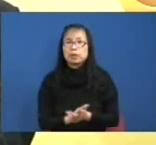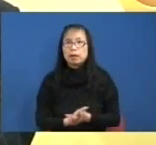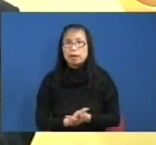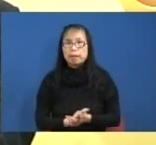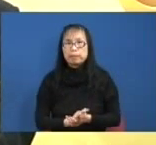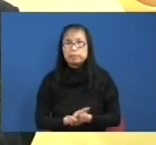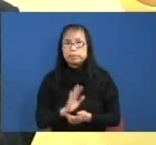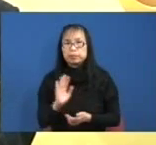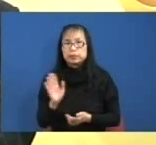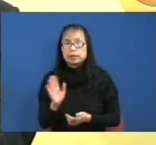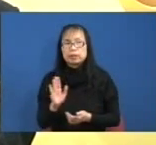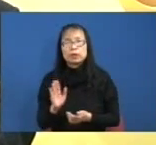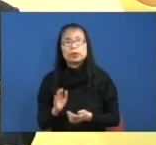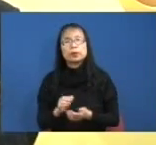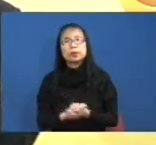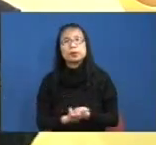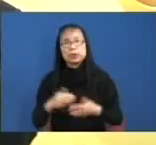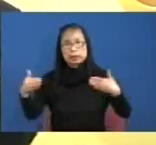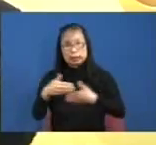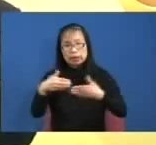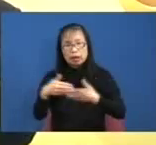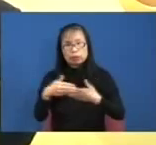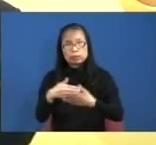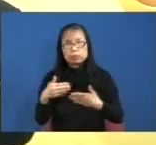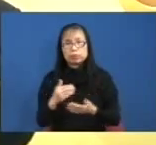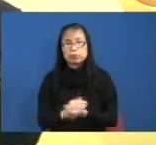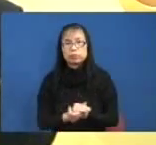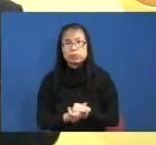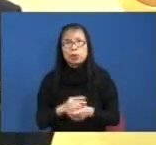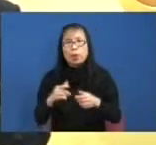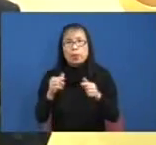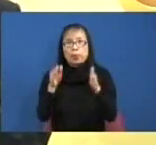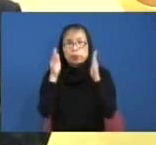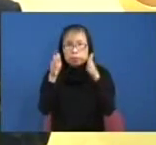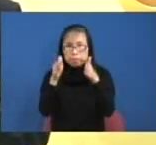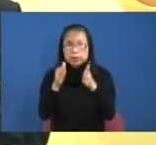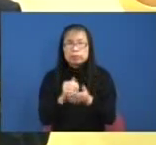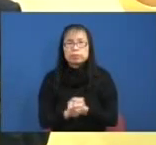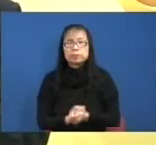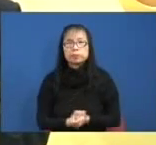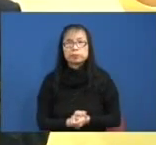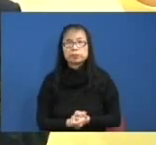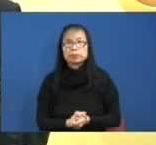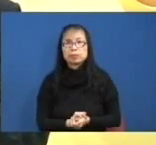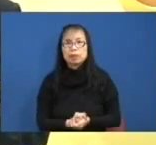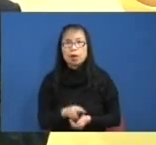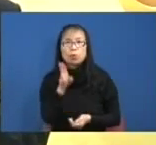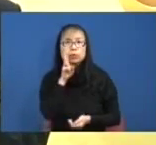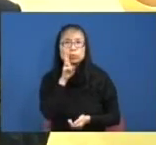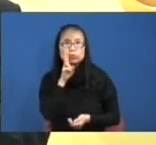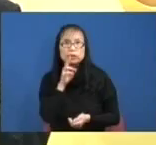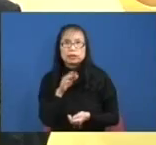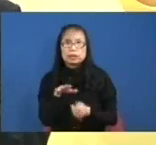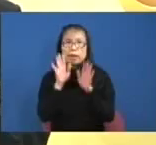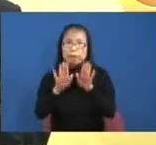需要話真係用一個交通嗰個標籤咗佢做交通。咁因為譬如好似扶貧委員會啊，